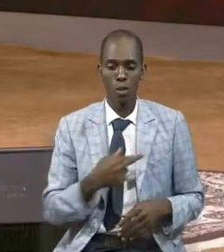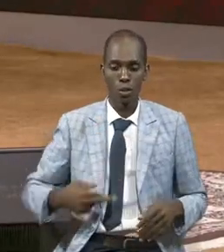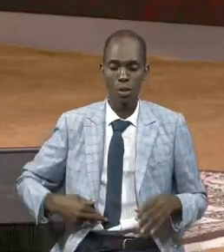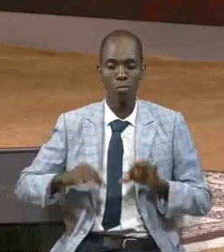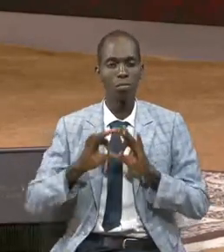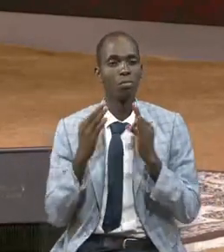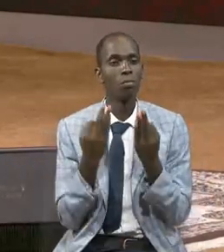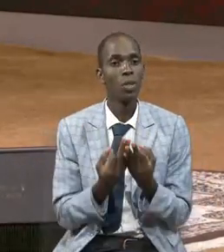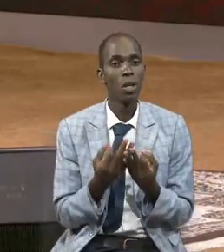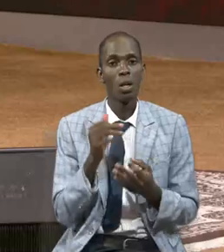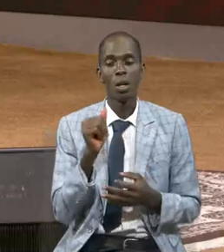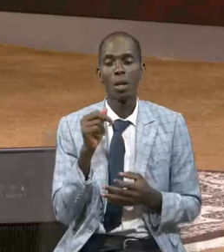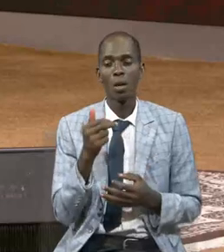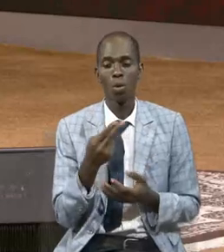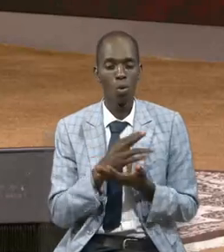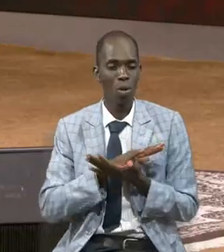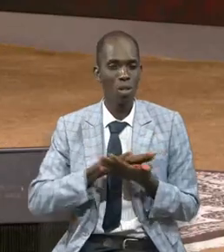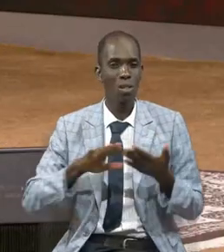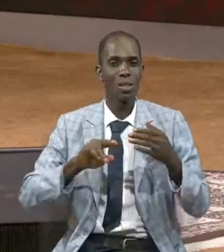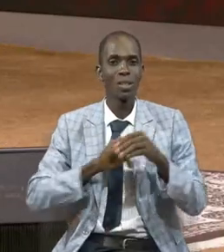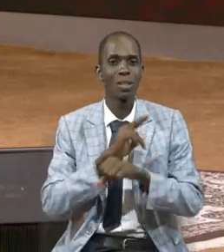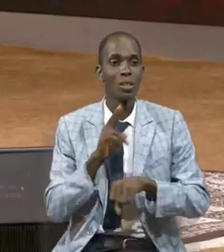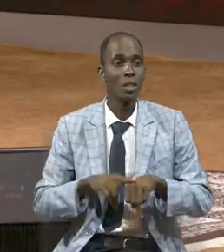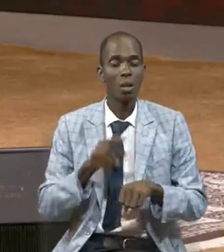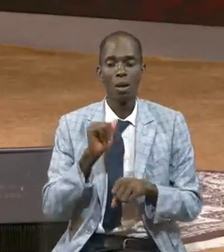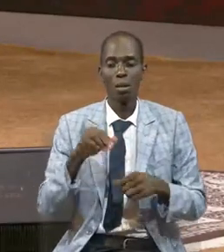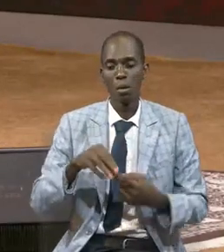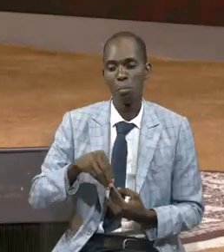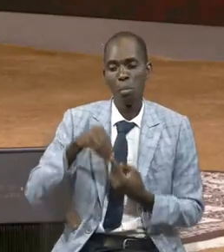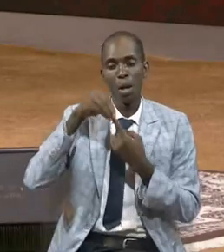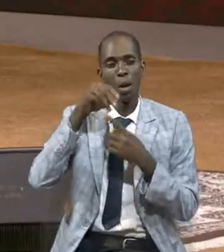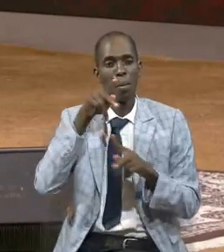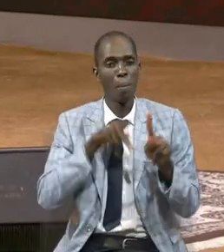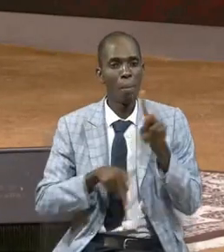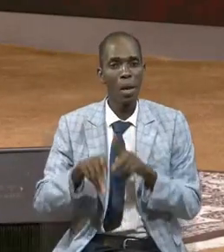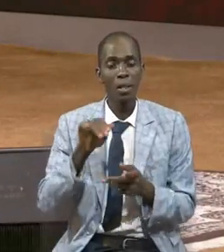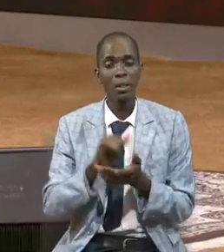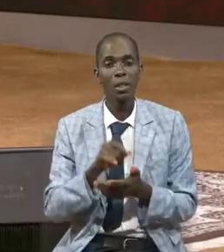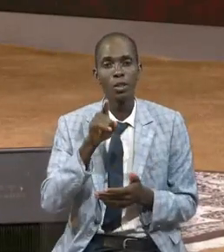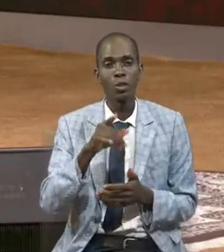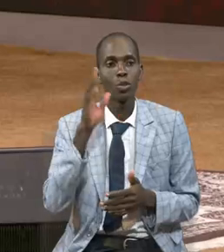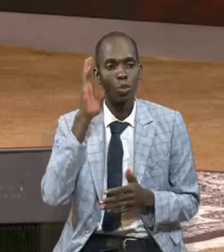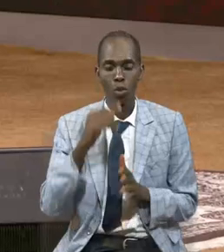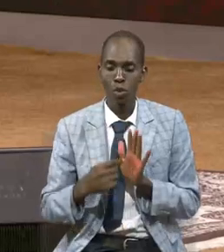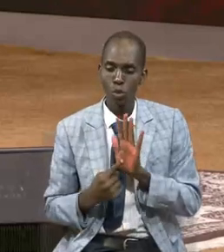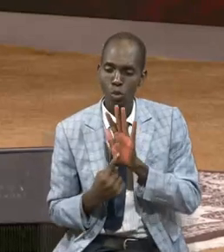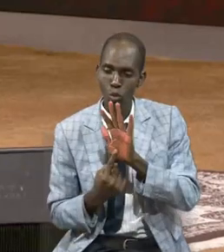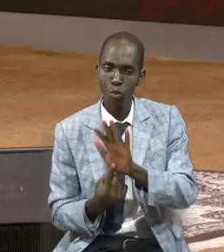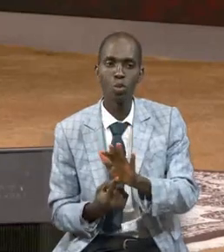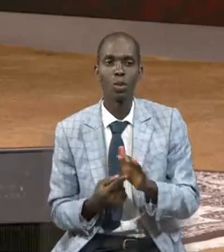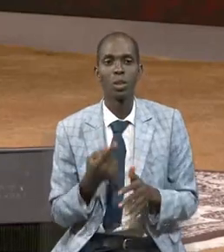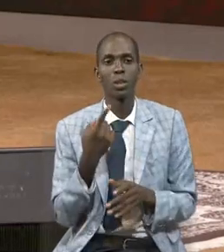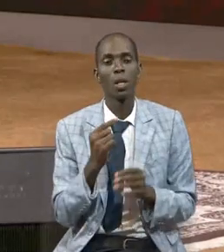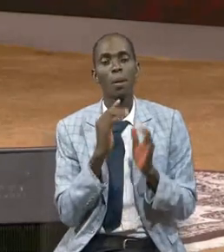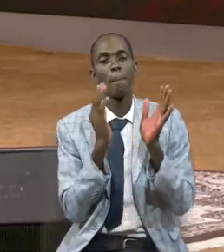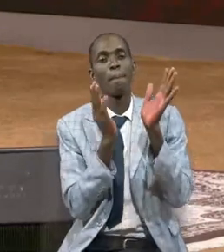royal, une nation sainte, un peuple acquis, afin que vous